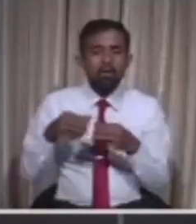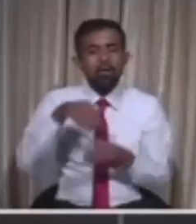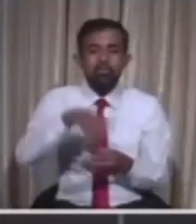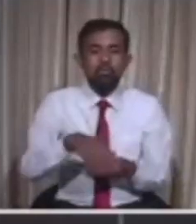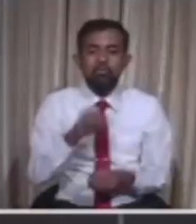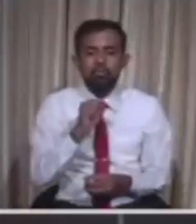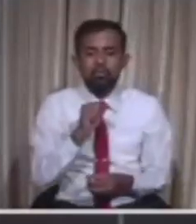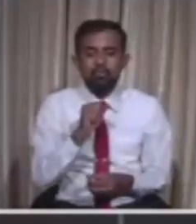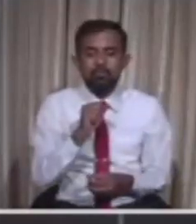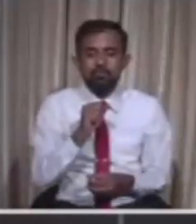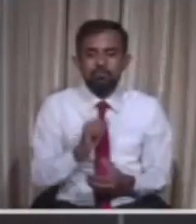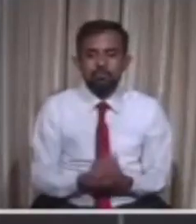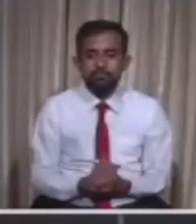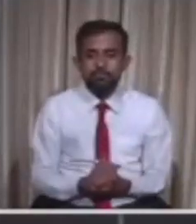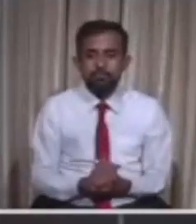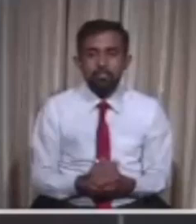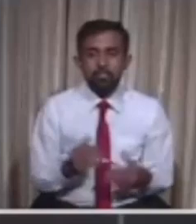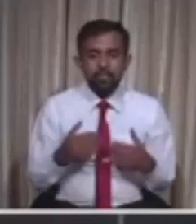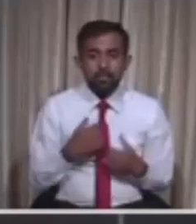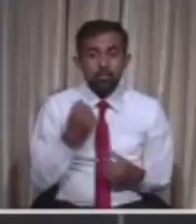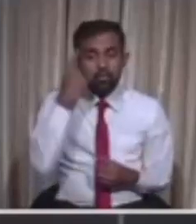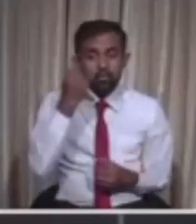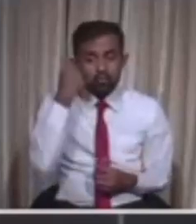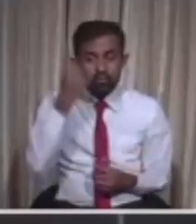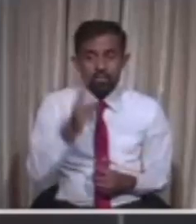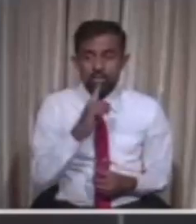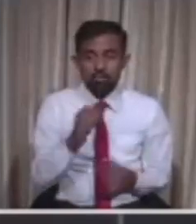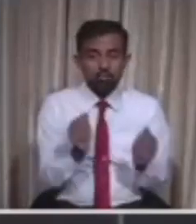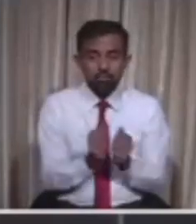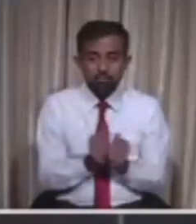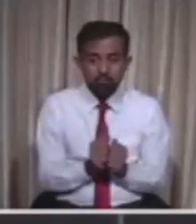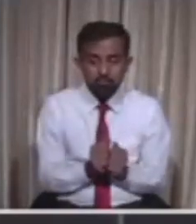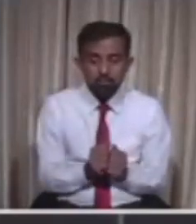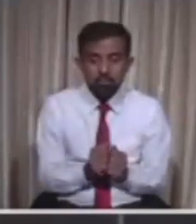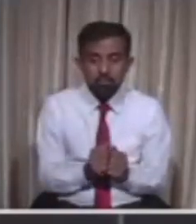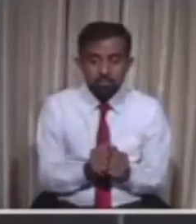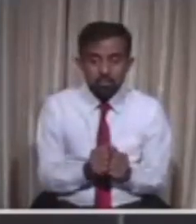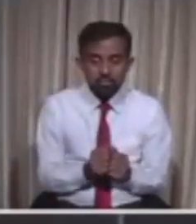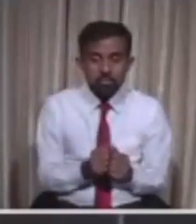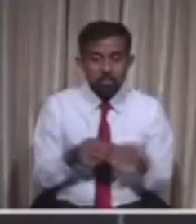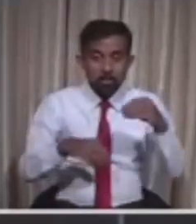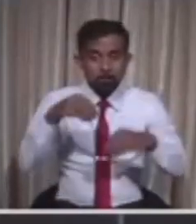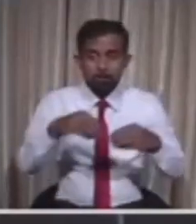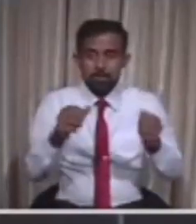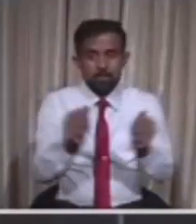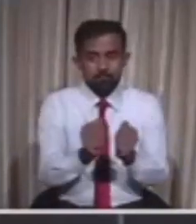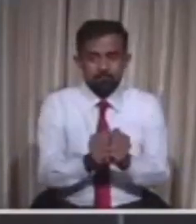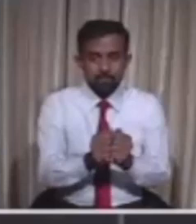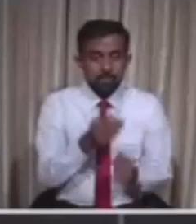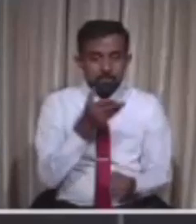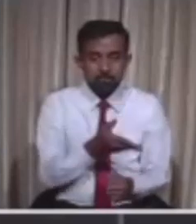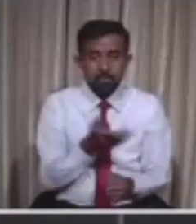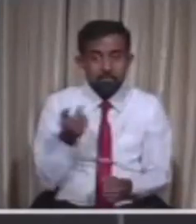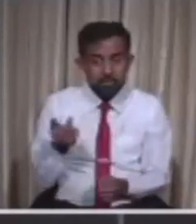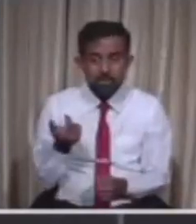වෙන්නේ අපි යෝජනා කරපු වැඩපිළිවෙල වෙනුවට මං කියන්නේ දේශපාලන වැඩපිළිවෙල මෙතන තියෙන්නේ